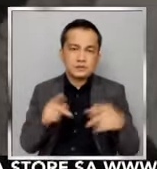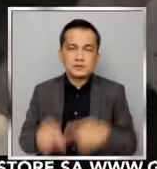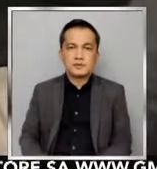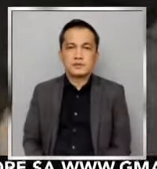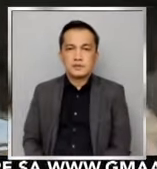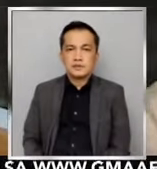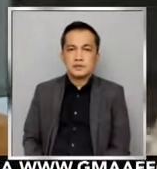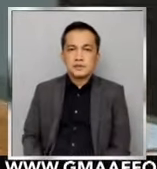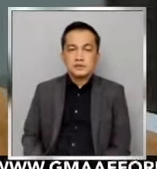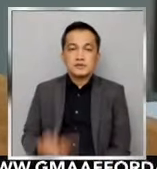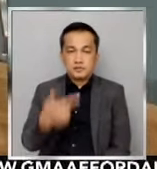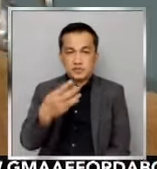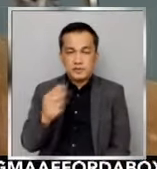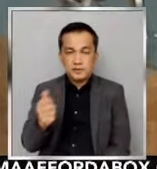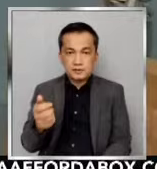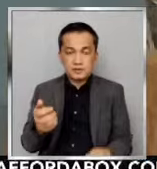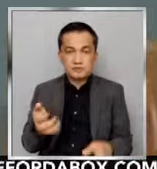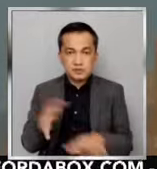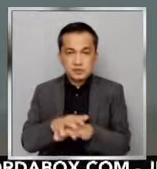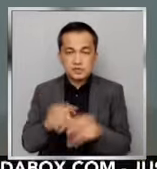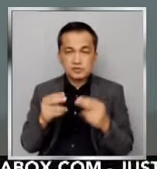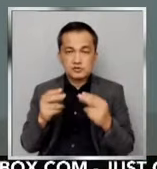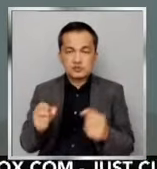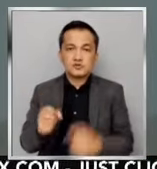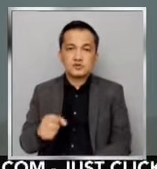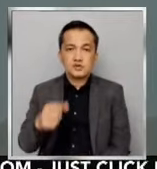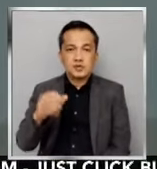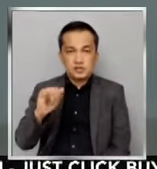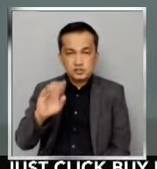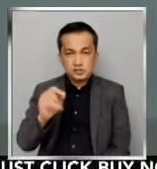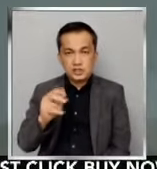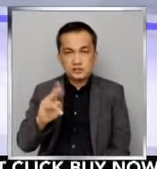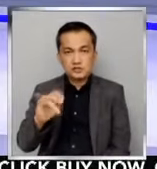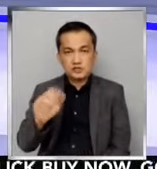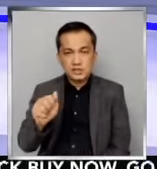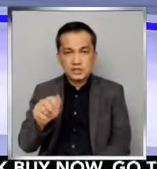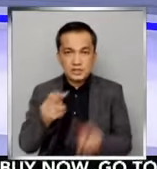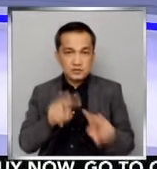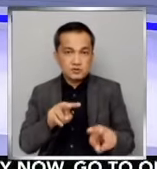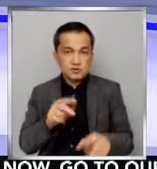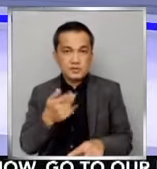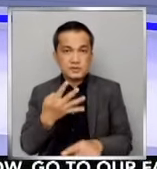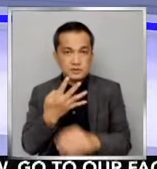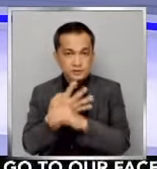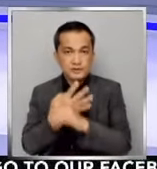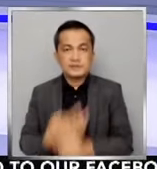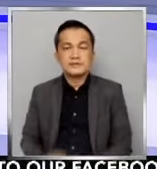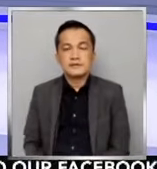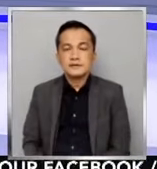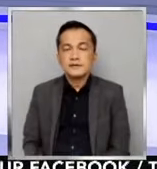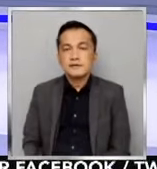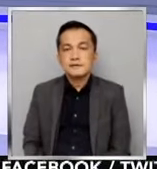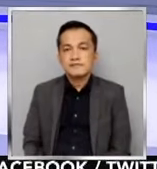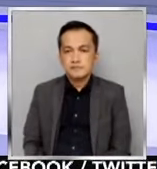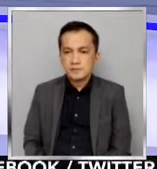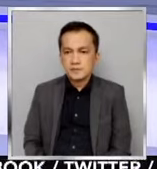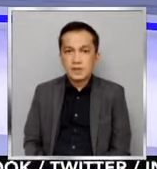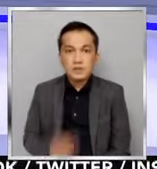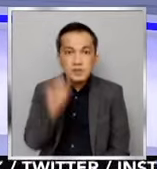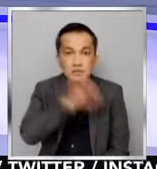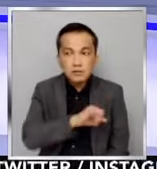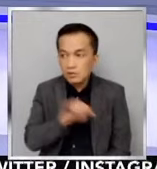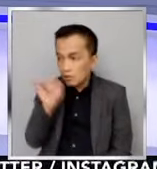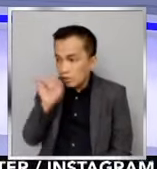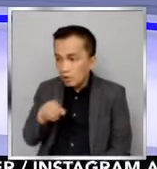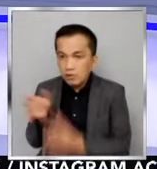News, John Consulta, nakatutok, 24 Oras. Ilang inabando ng sanggol ang nakita sa iba't